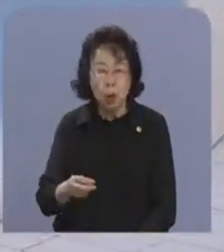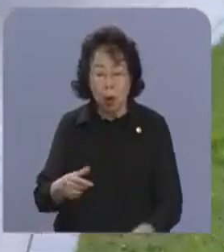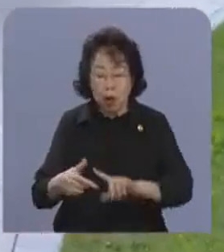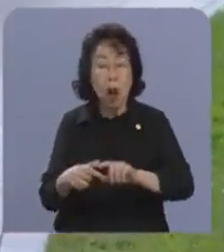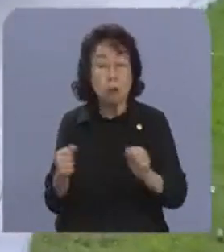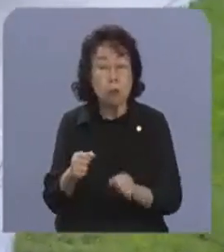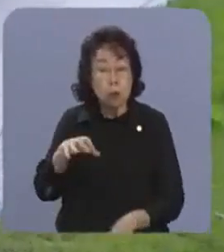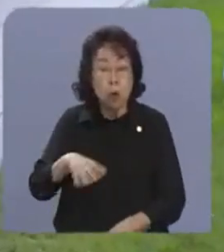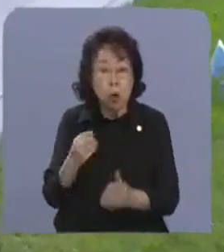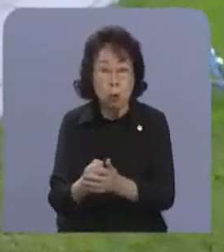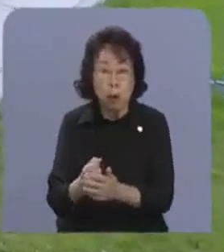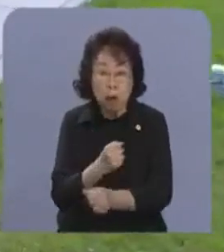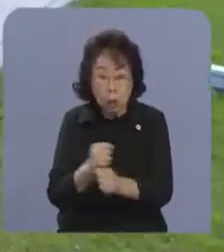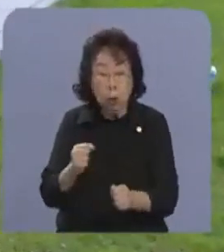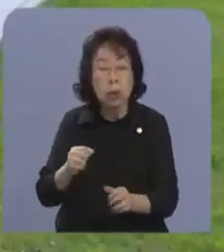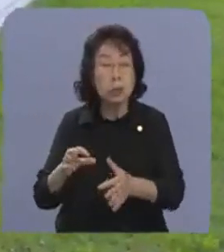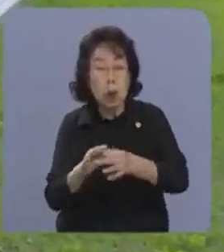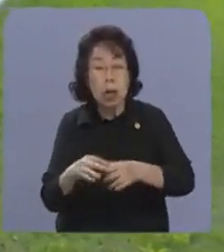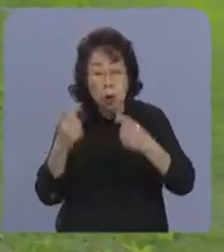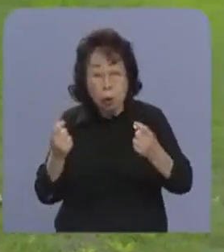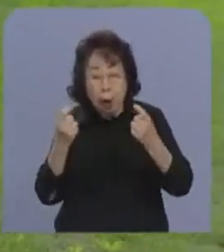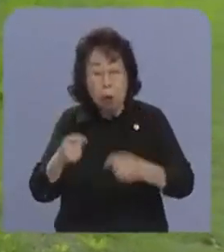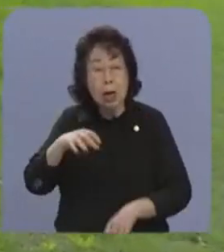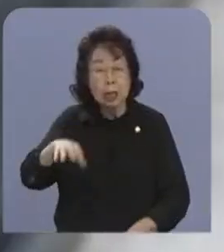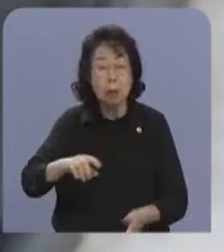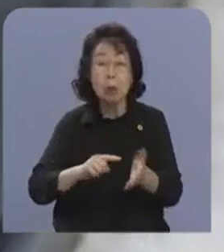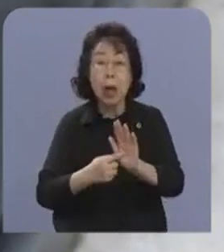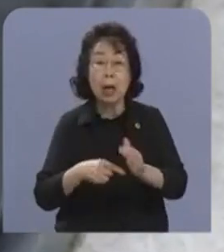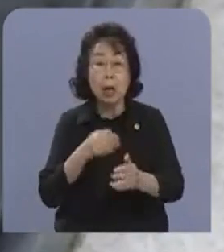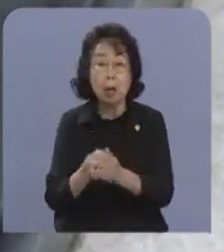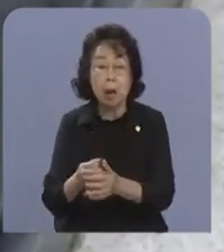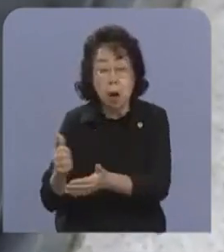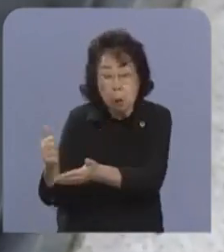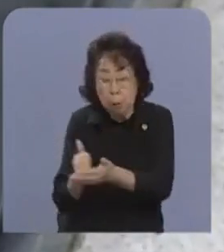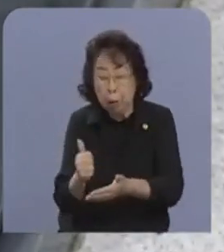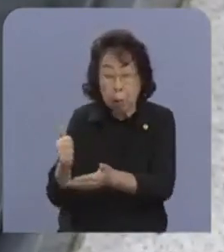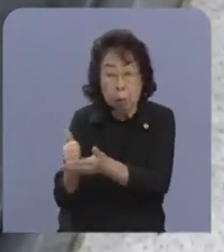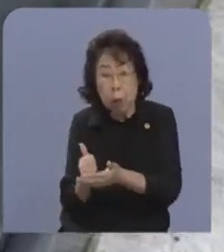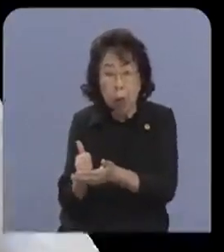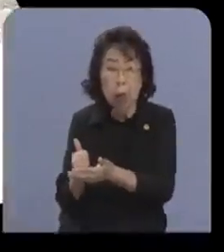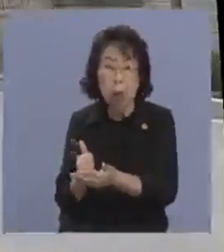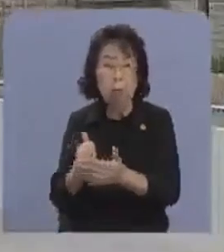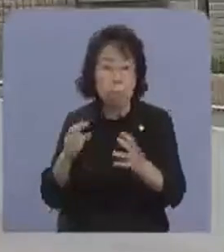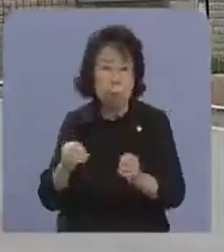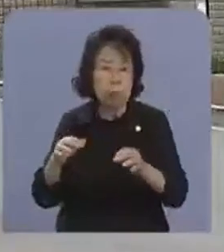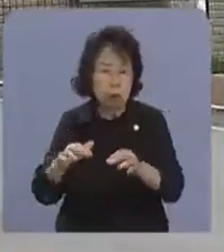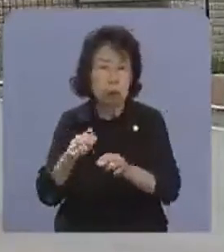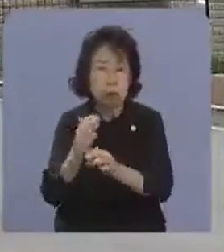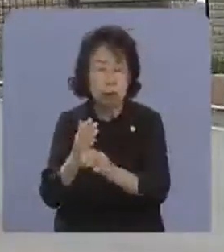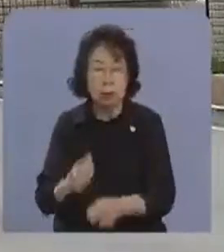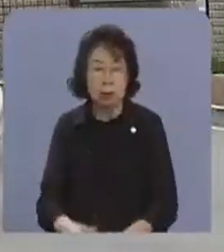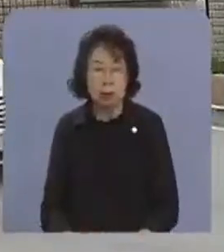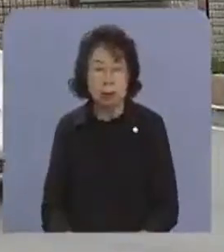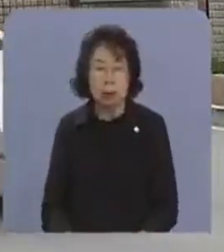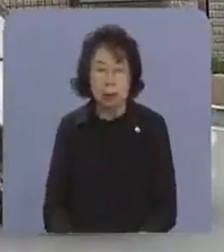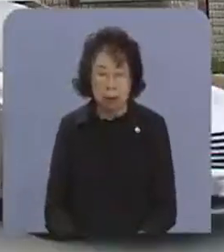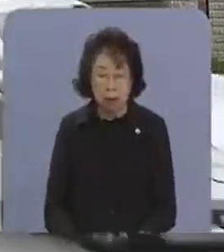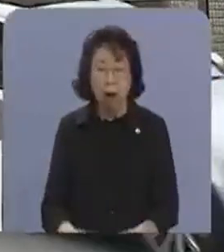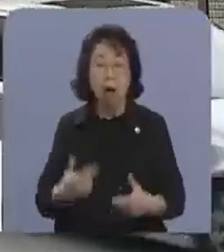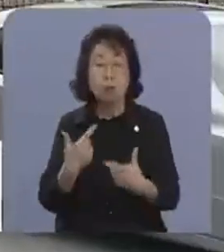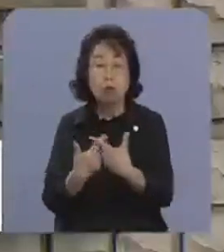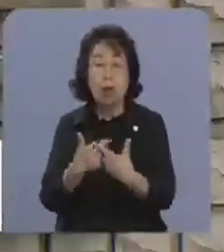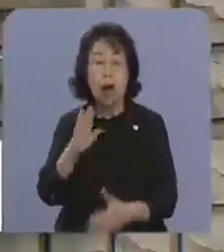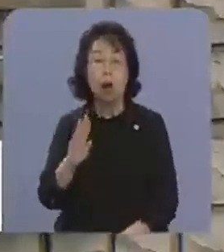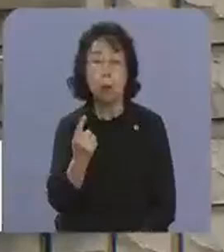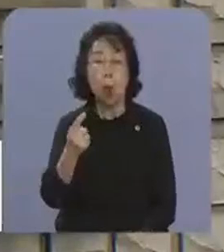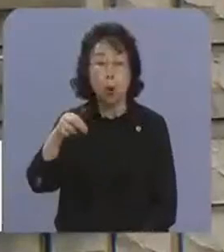경북도는 독립운동 관련 문화 관광 상품을 개발해 방문객을 끌어들이고 있습니다. 반면 보수산 중턱에